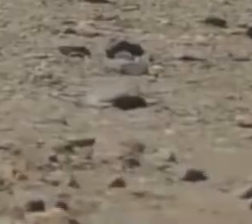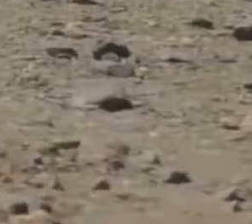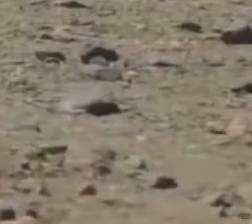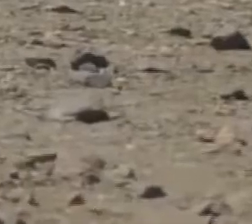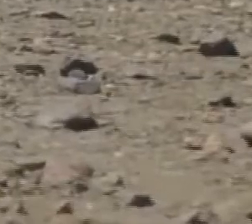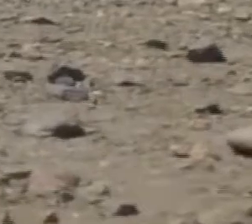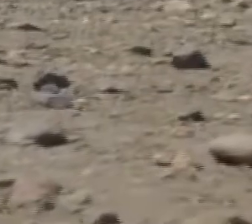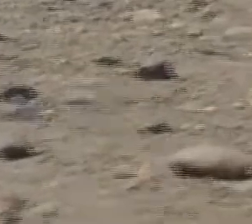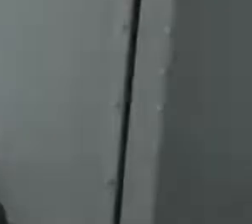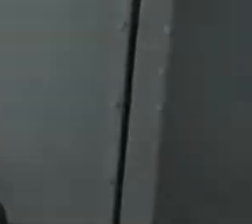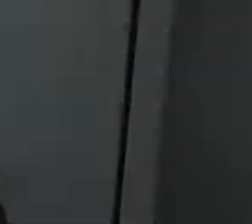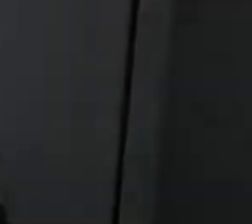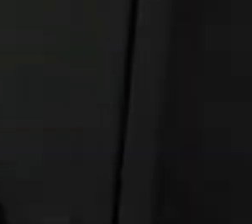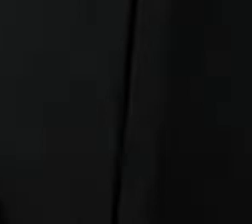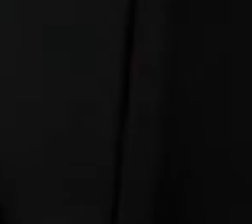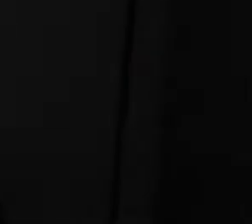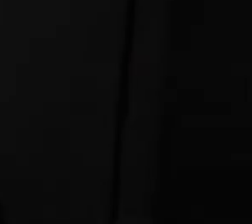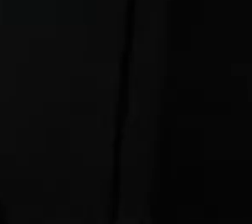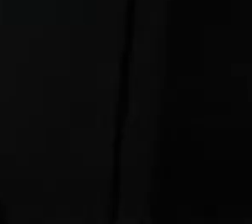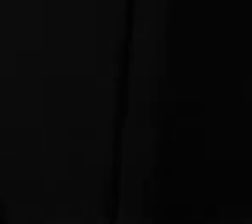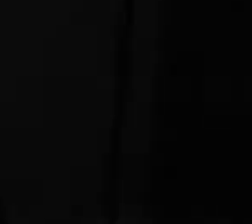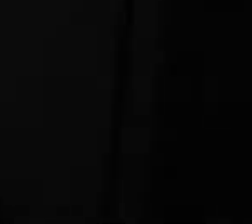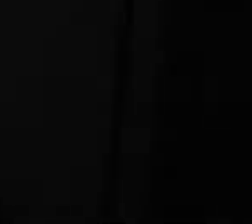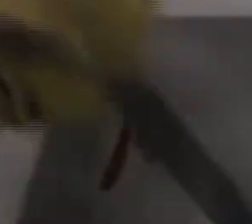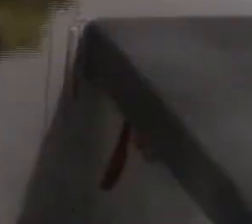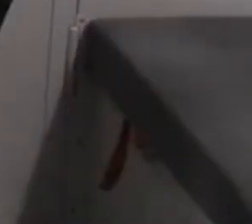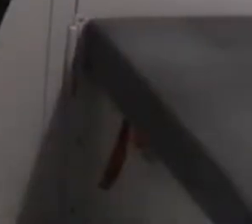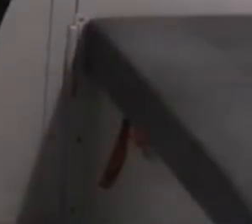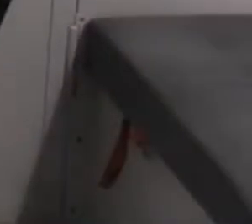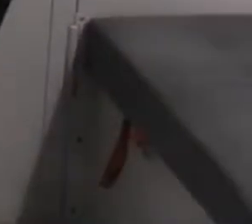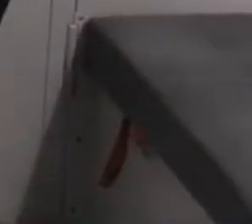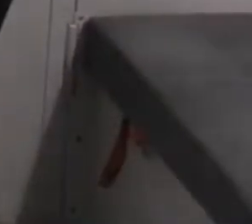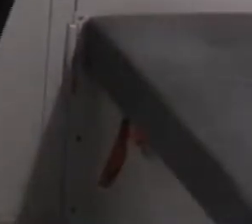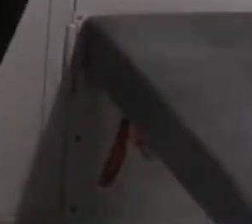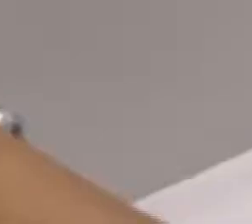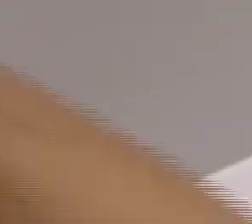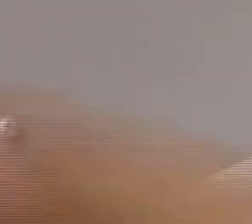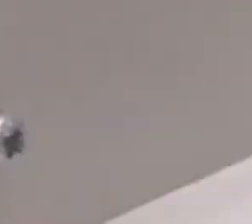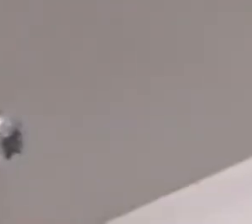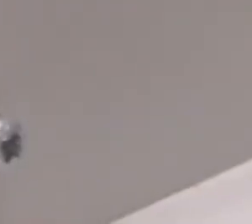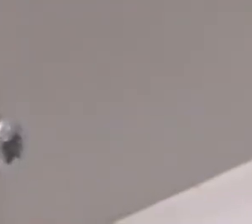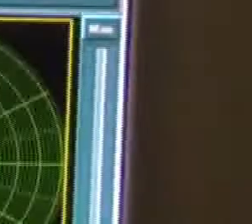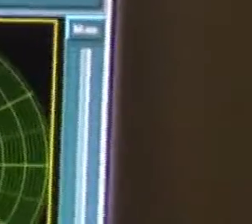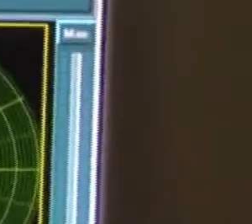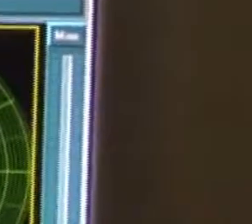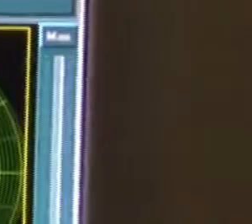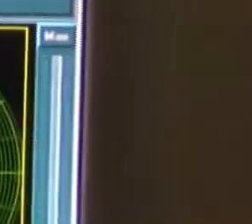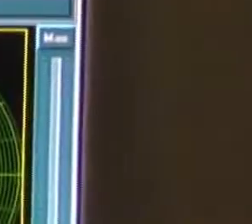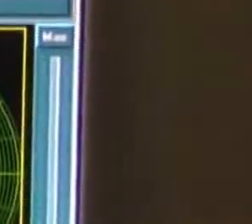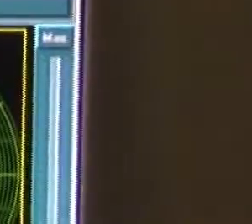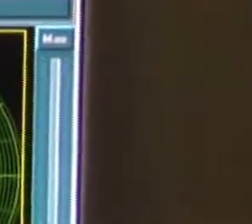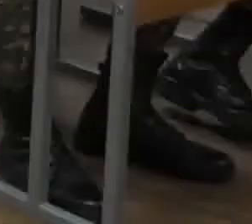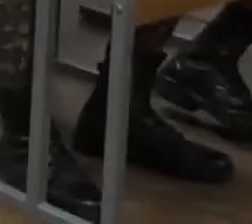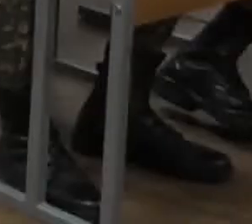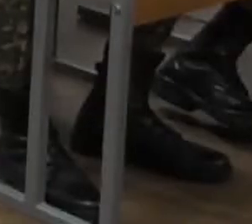Тяжело в учении, легко в бою. Курсанты военно-инженерного института радиоэлектроники и связи прошли военную стажировку в войсковых